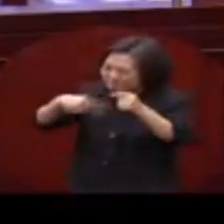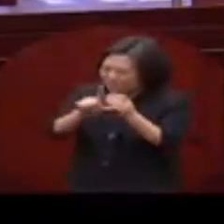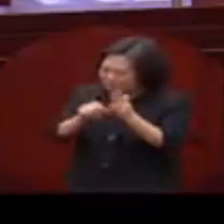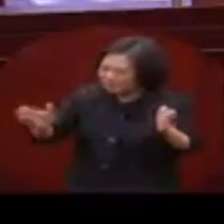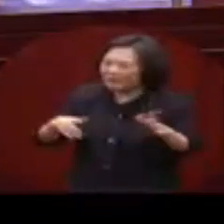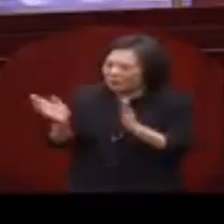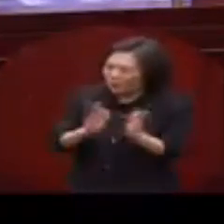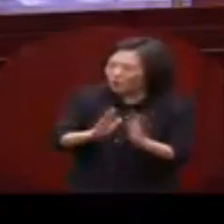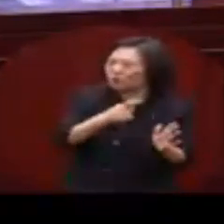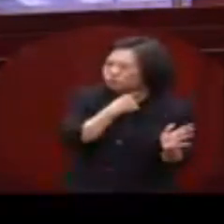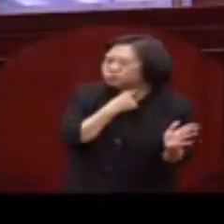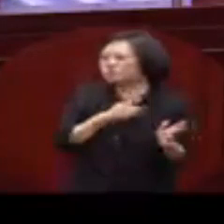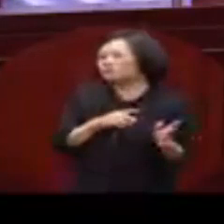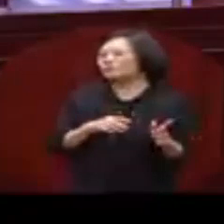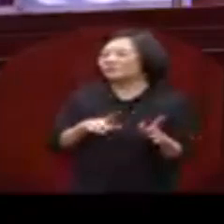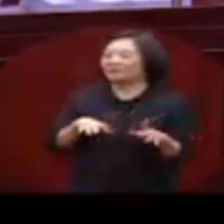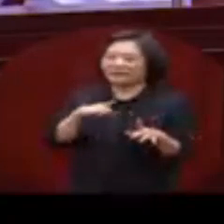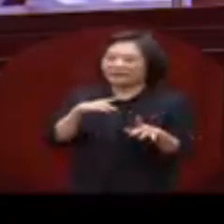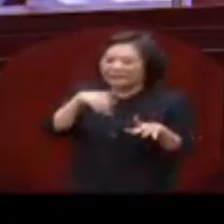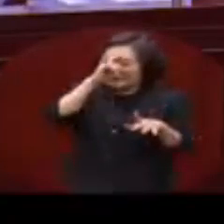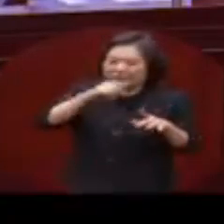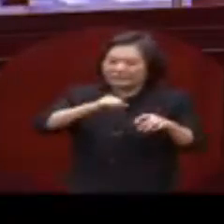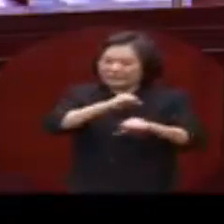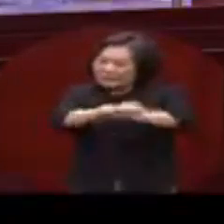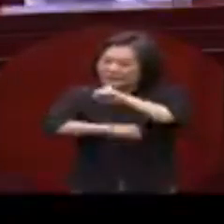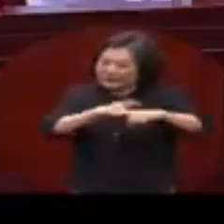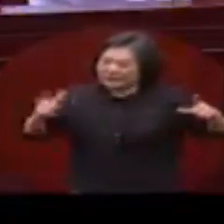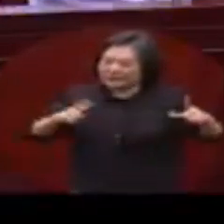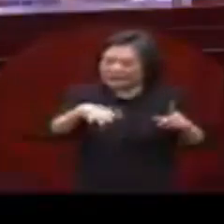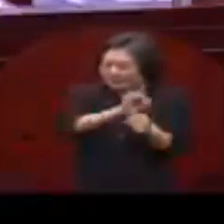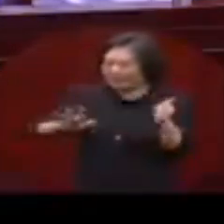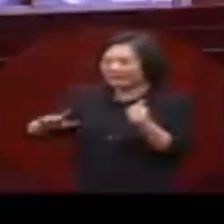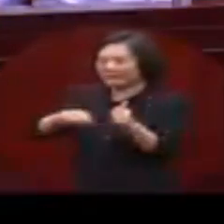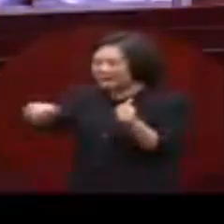想这样会利用大型活动来带动都市发展哦，会比较成功。